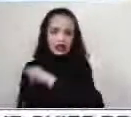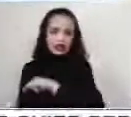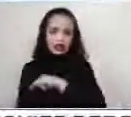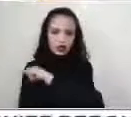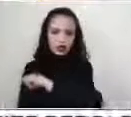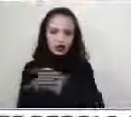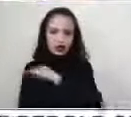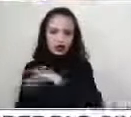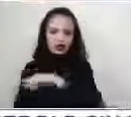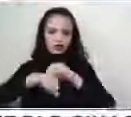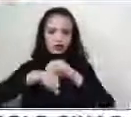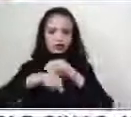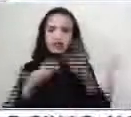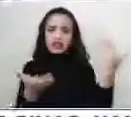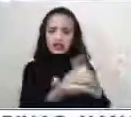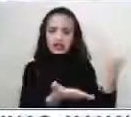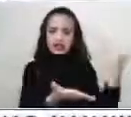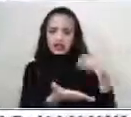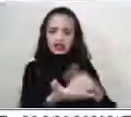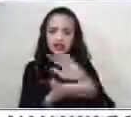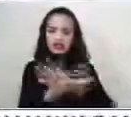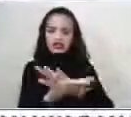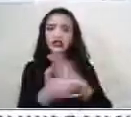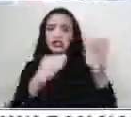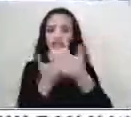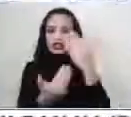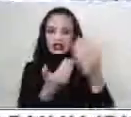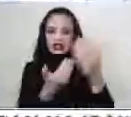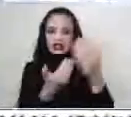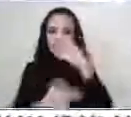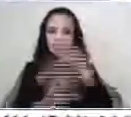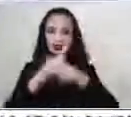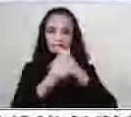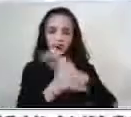na strain na andito. Inaasahan rin ng OCTA na mas lalong makakaapekto sa